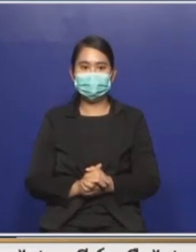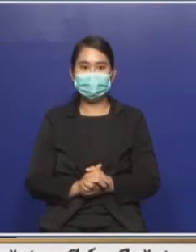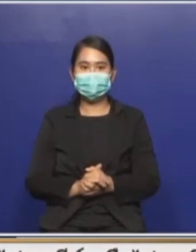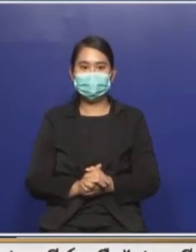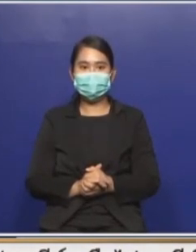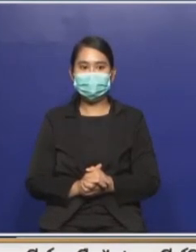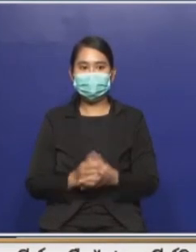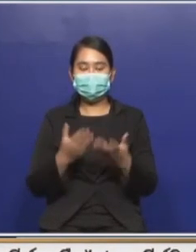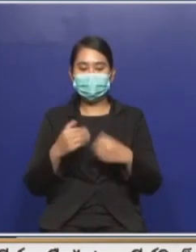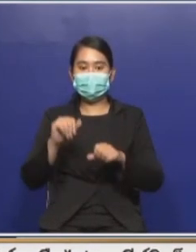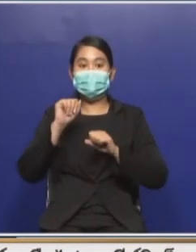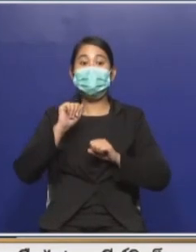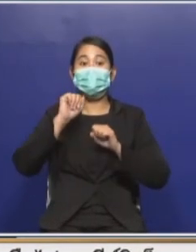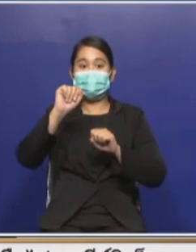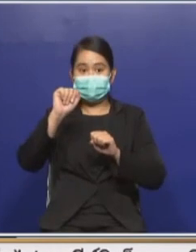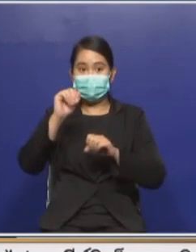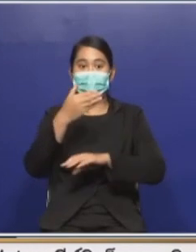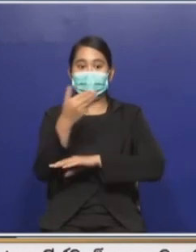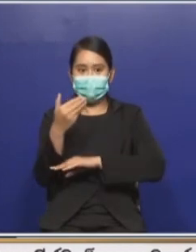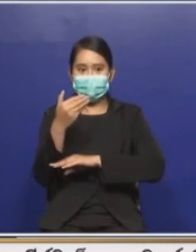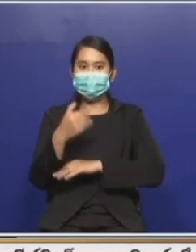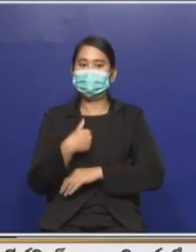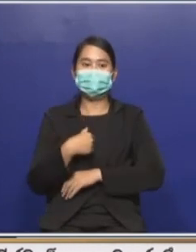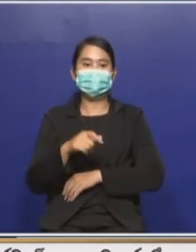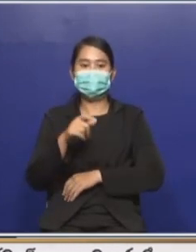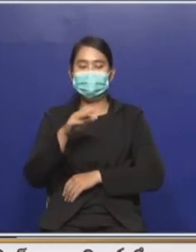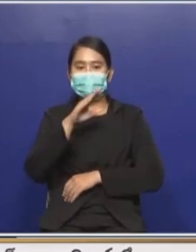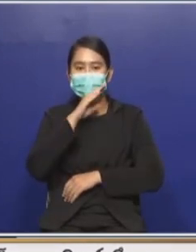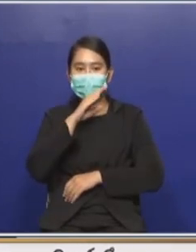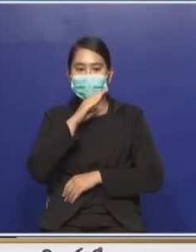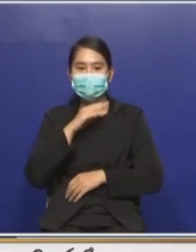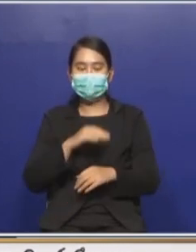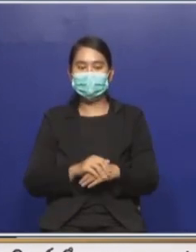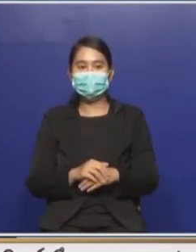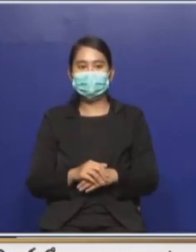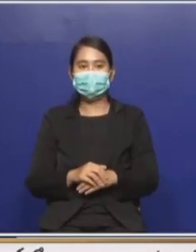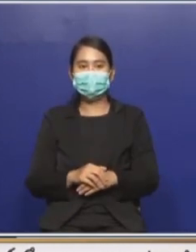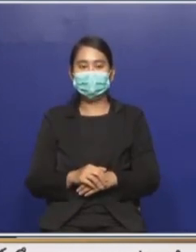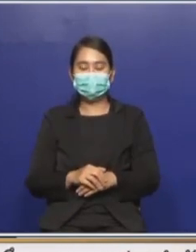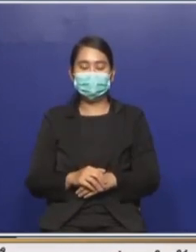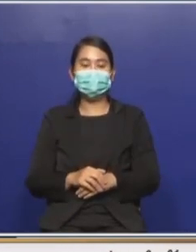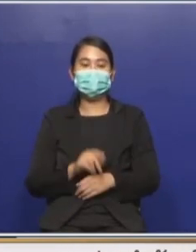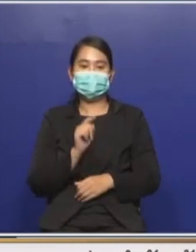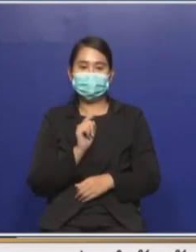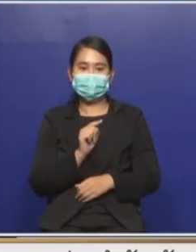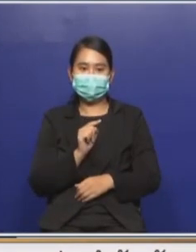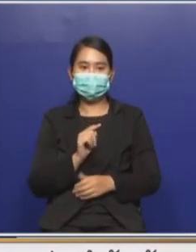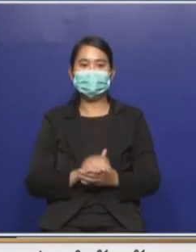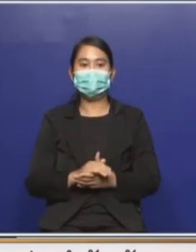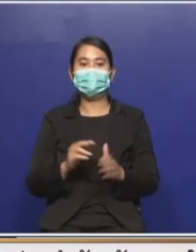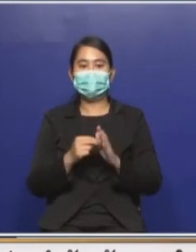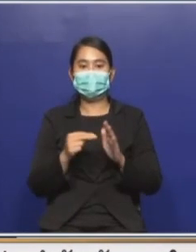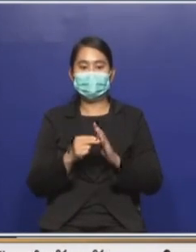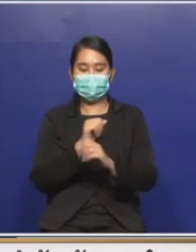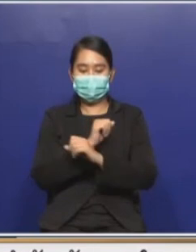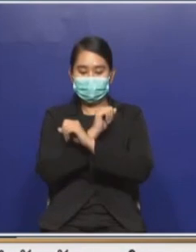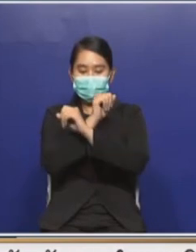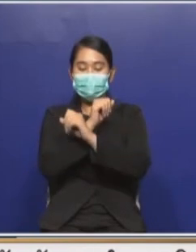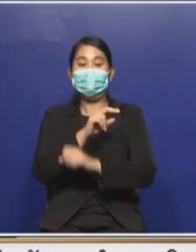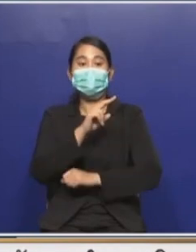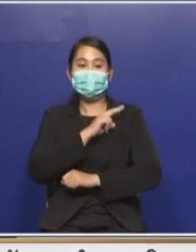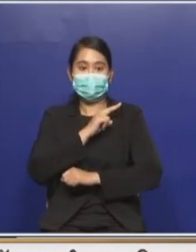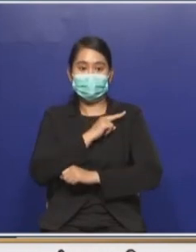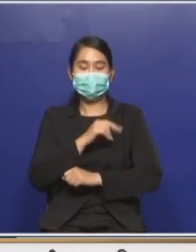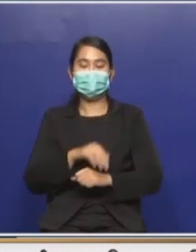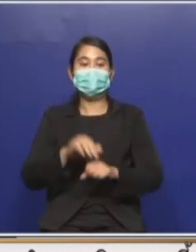ประกาศวาระแห่งชาติโกหกประชาชนมีอันนี้นี่แหละครับไว้ป้องกันตัวถึงประกาศ